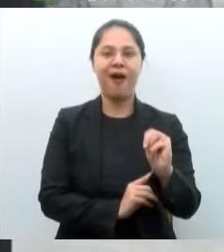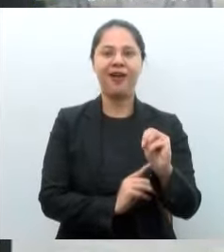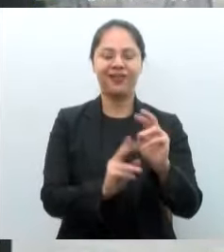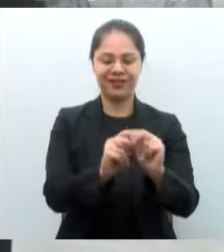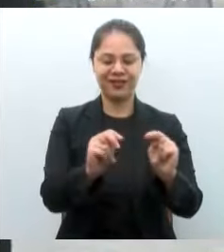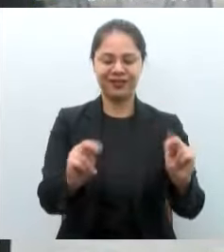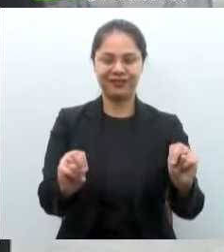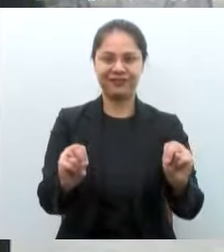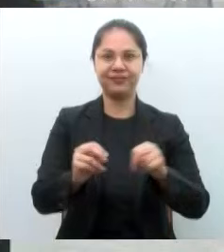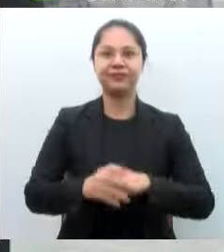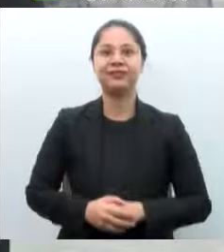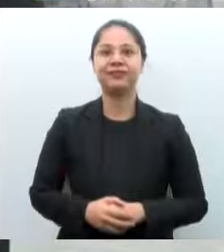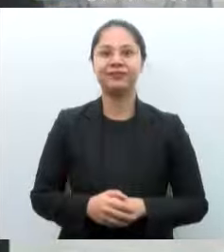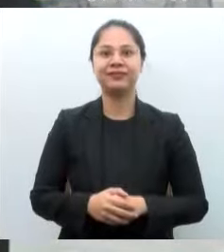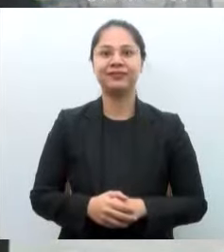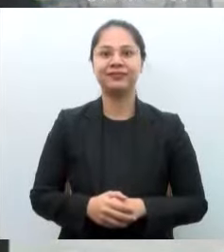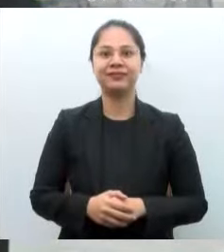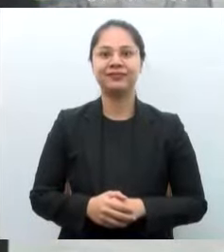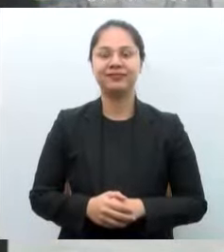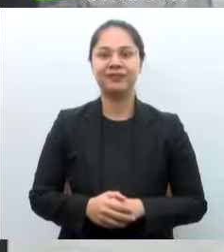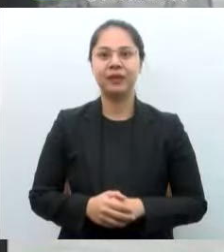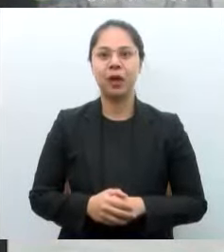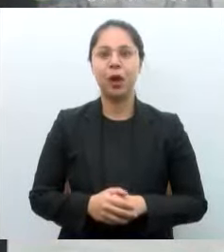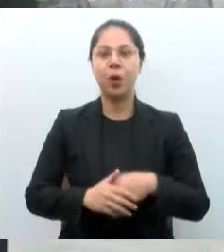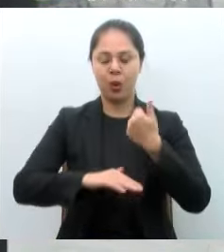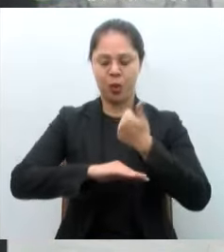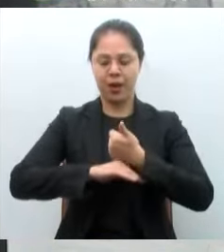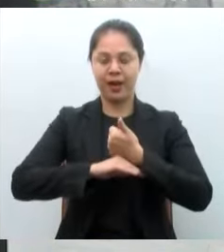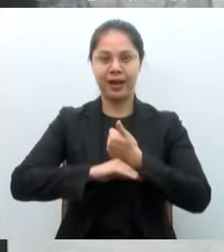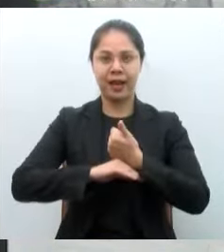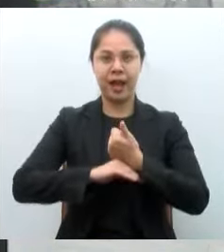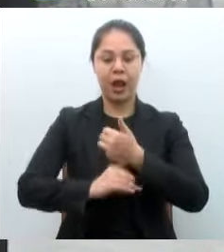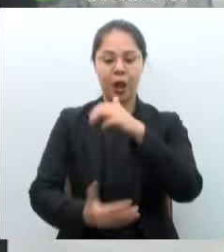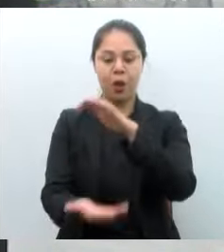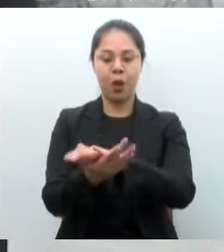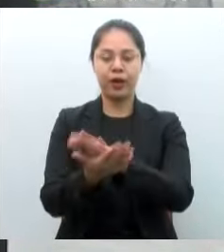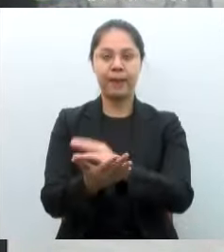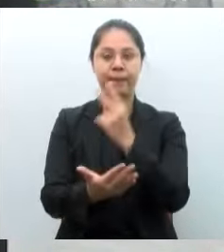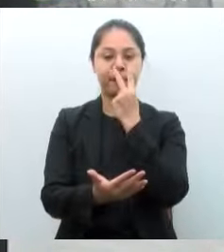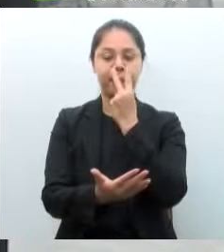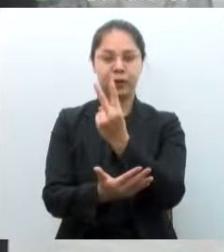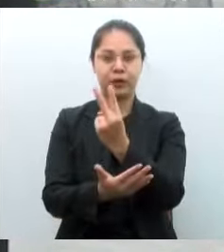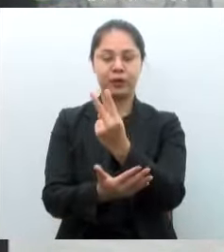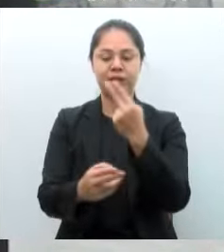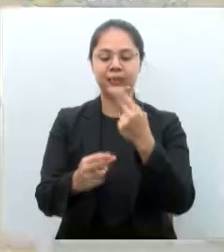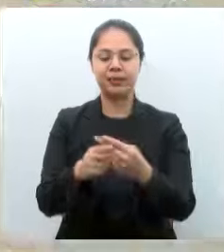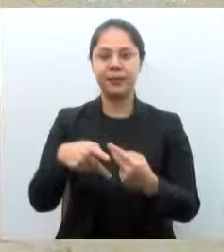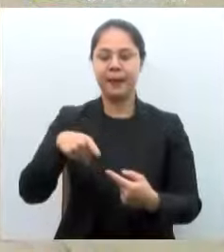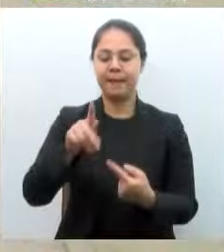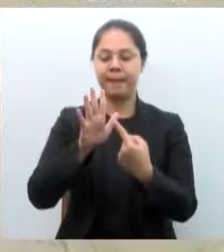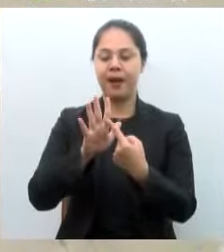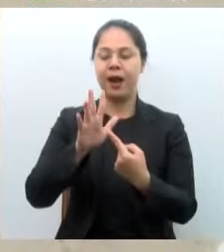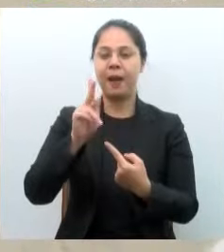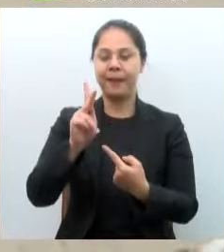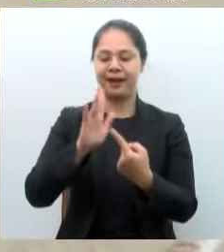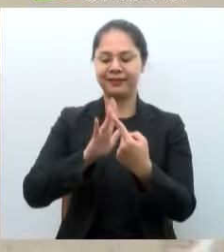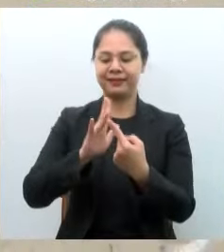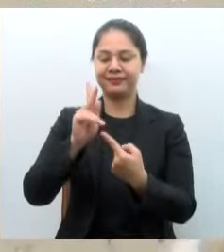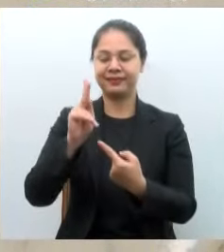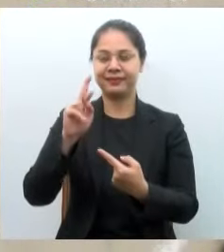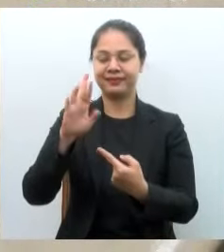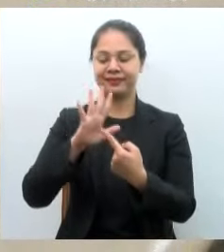สวัสดีค่ะสพฐ.นนทบุรีนะคะจะพาไปทัวร์โรงเรียนปากเกร็ดค่ะซึ่งโรงเรียนนี้ตอบสนองนโยบาย Anywhere Anytime โด